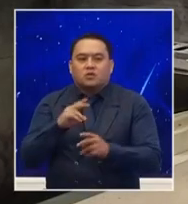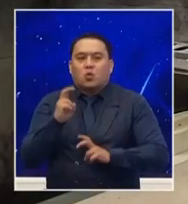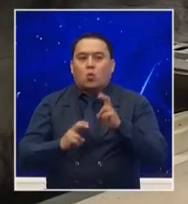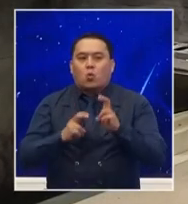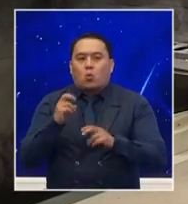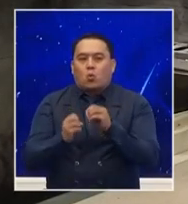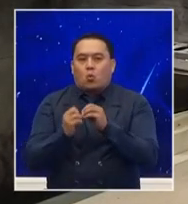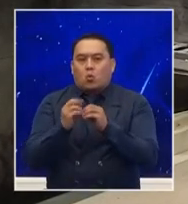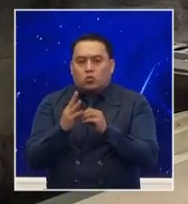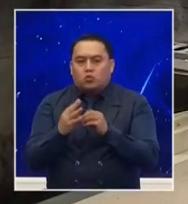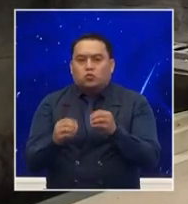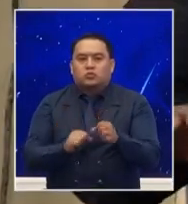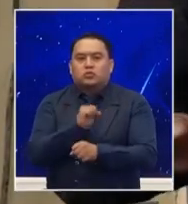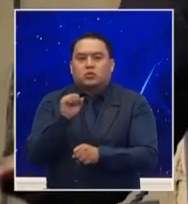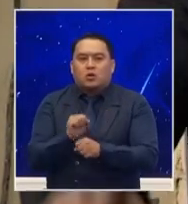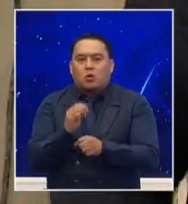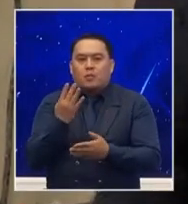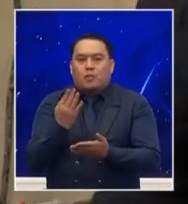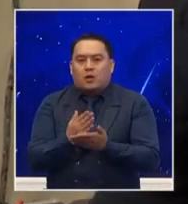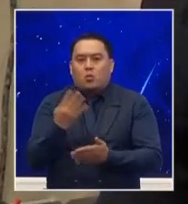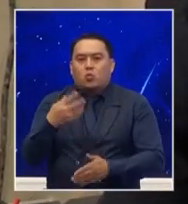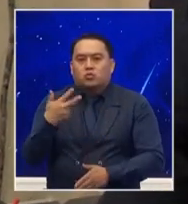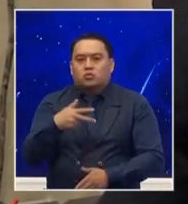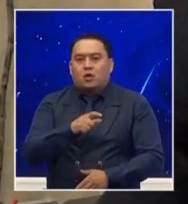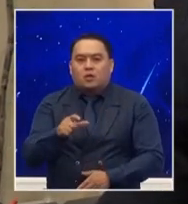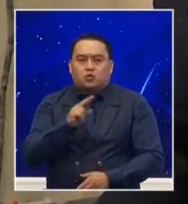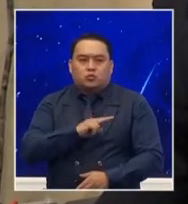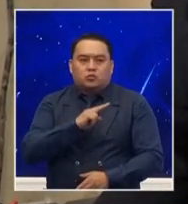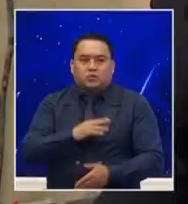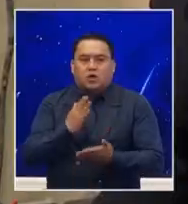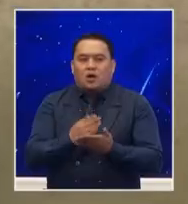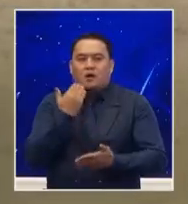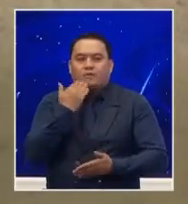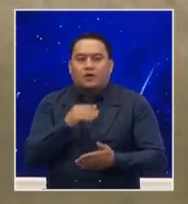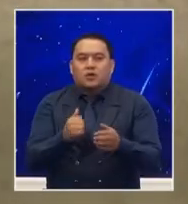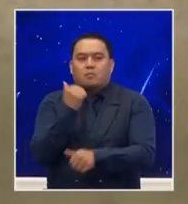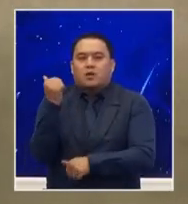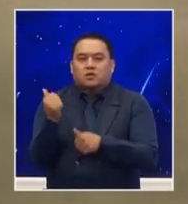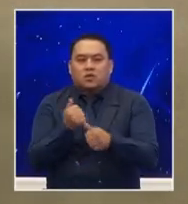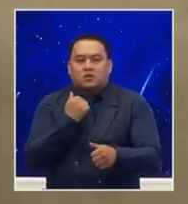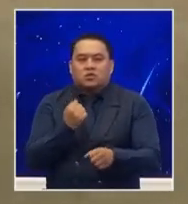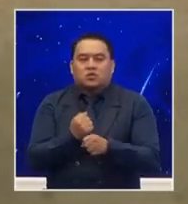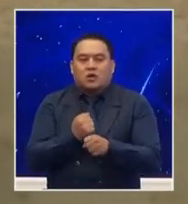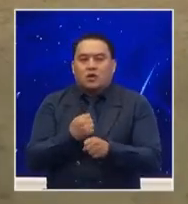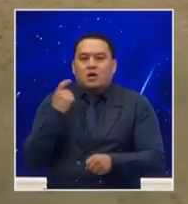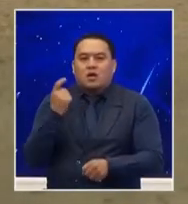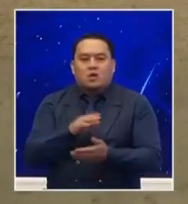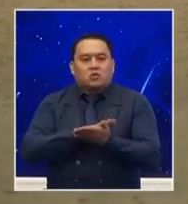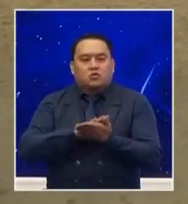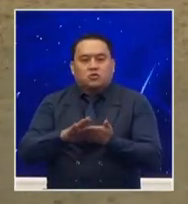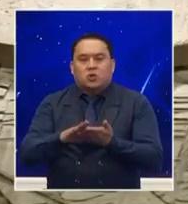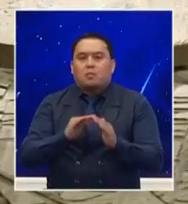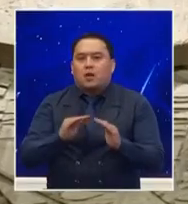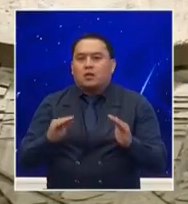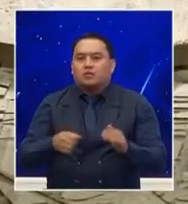орнында 14 заманауи станок бар, 30 адам жұмыспен қамтылған. Ойын алаңдары сапалы материалдардан жасалды. Олар экологиялық, таза және